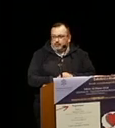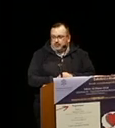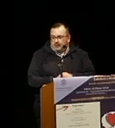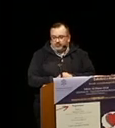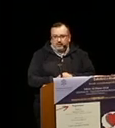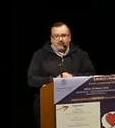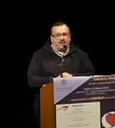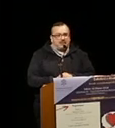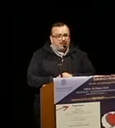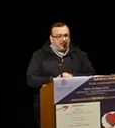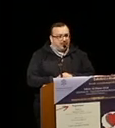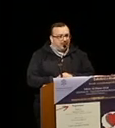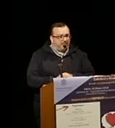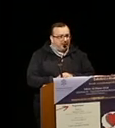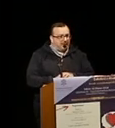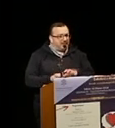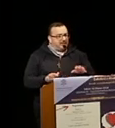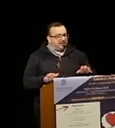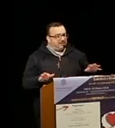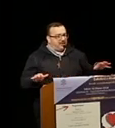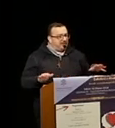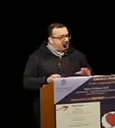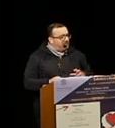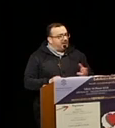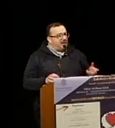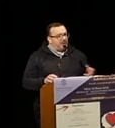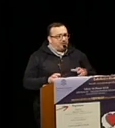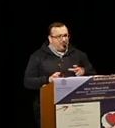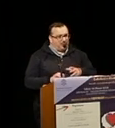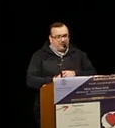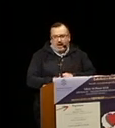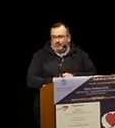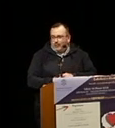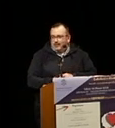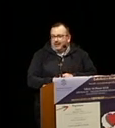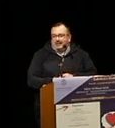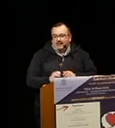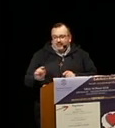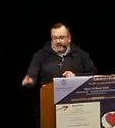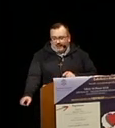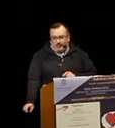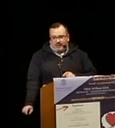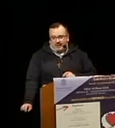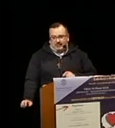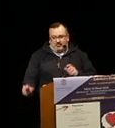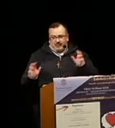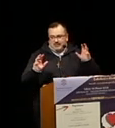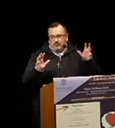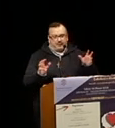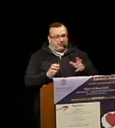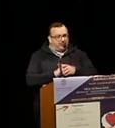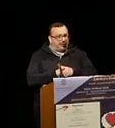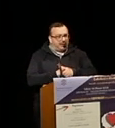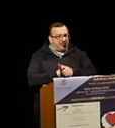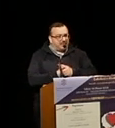se Don Luigi ha detto che la sala non è per la disabilità però ci sforziamo di venire qui davanti perché